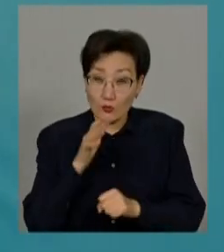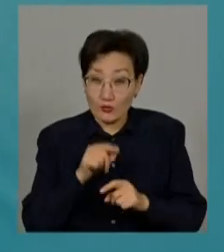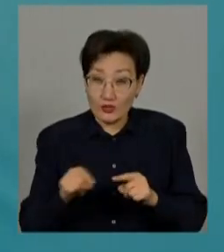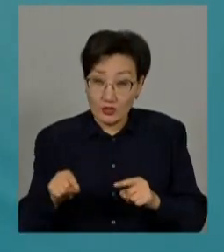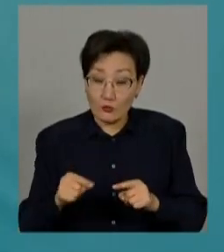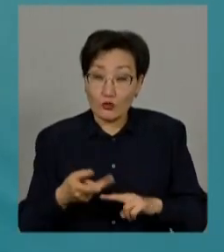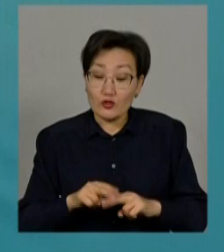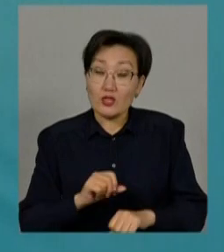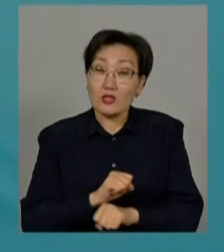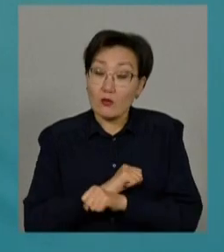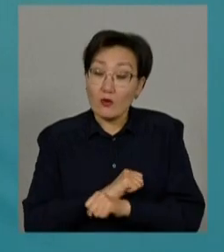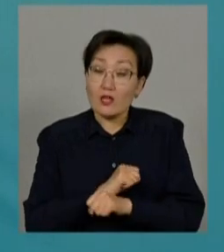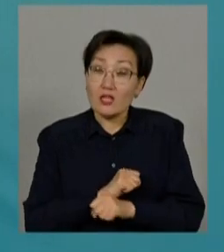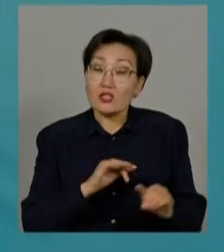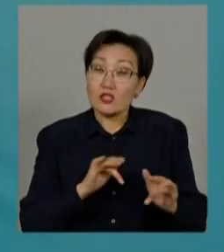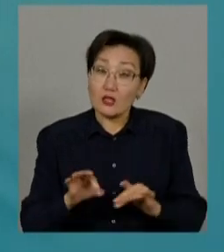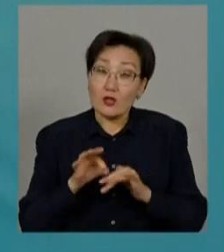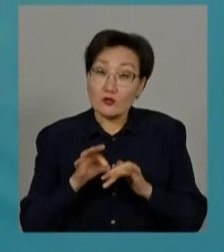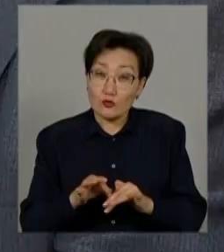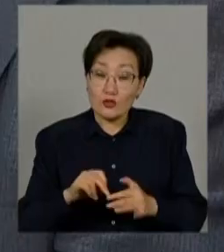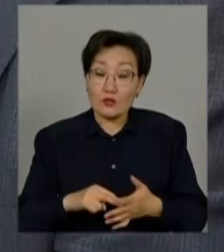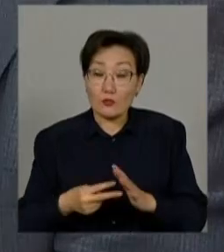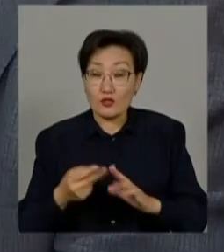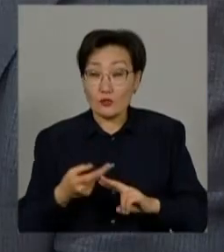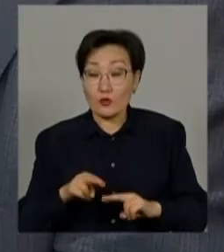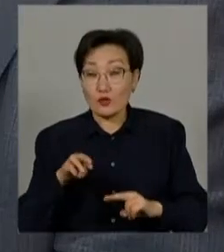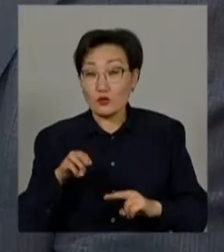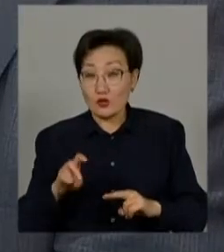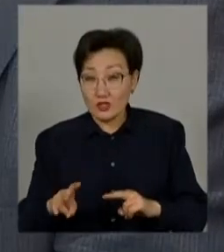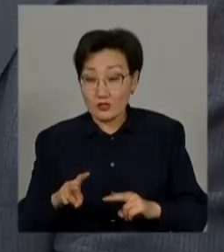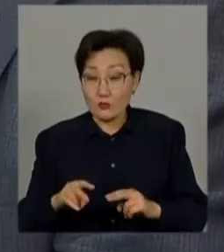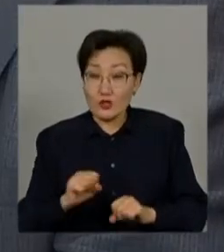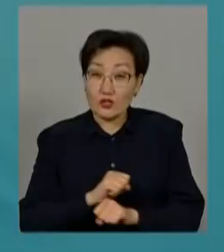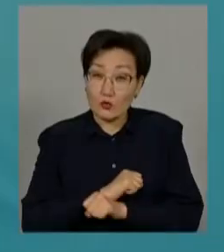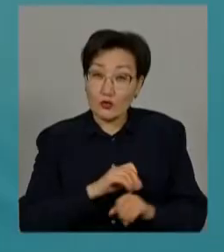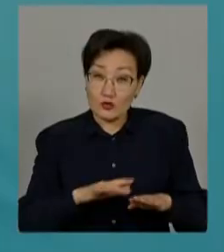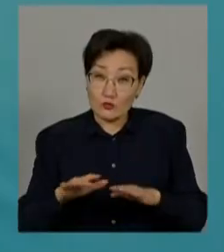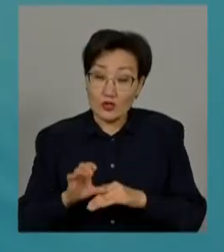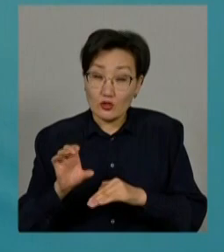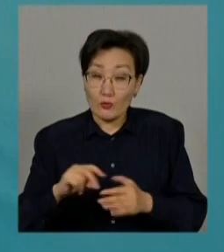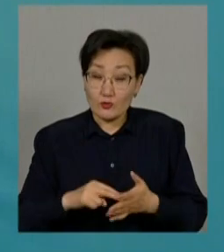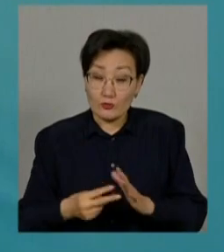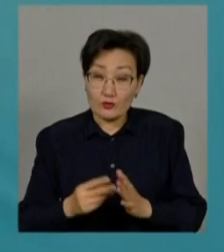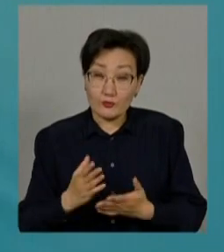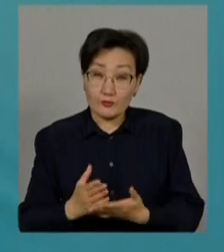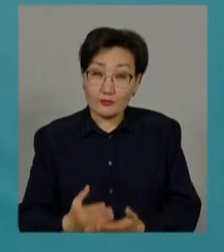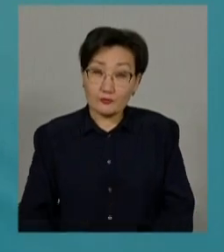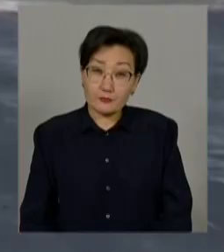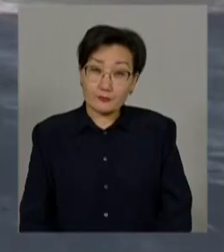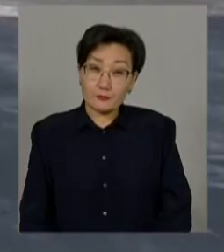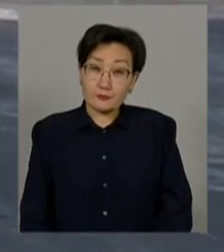соны ұйымдастырып жатырмыз. Соның ішінде осы Түркістандағы да демалыс орындарына жіберуге де болады деп